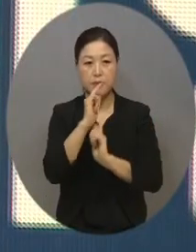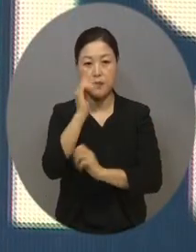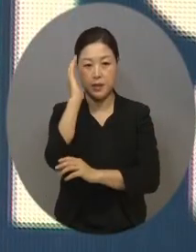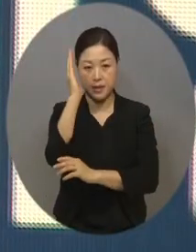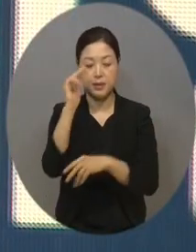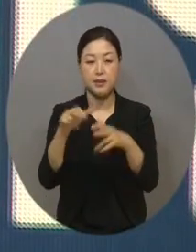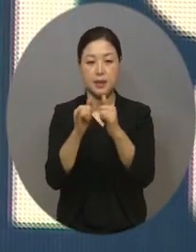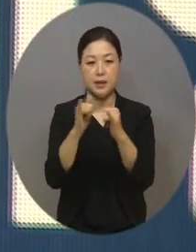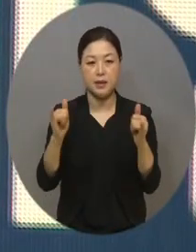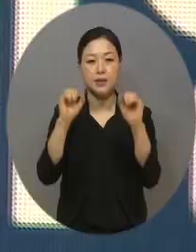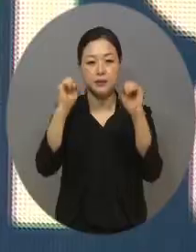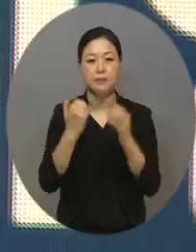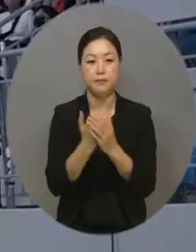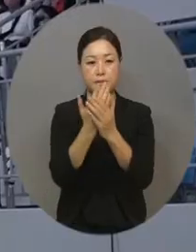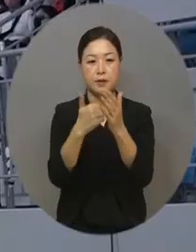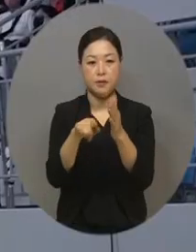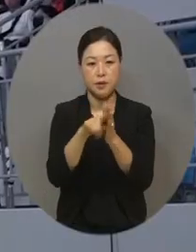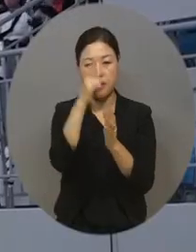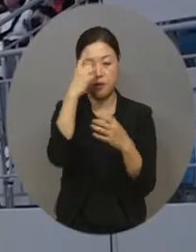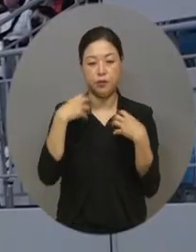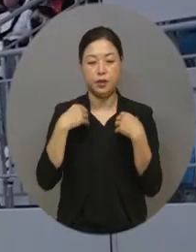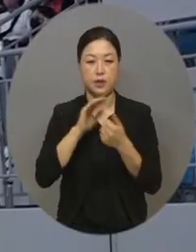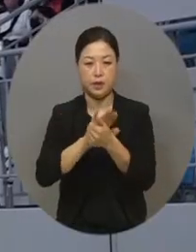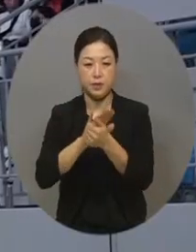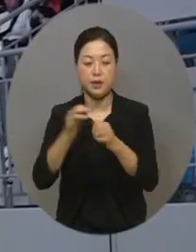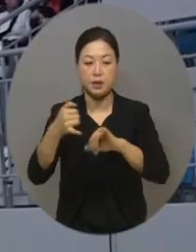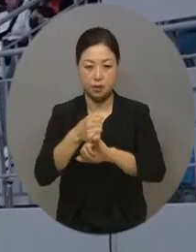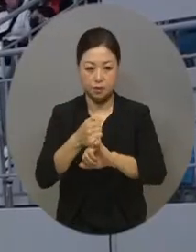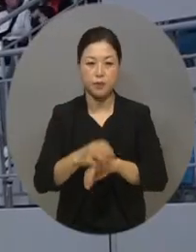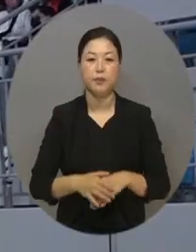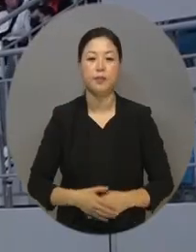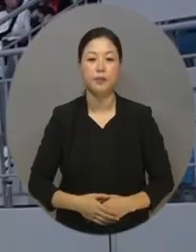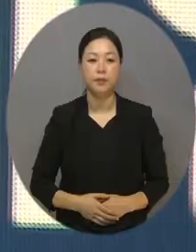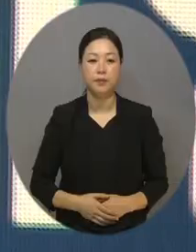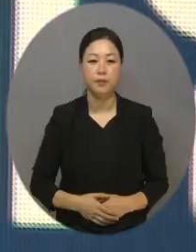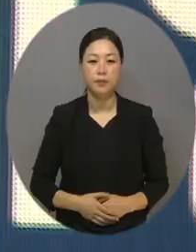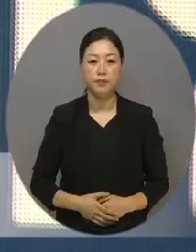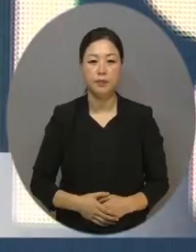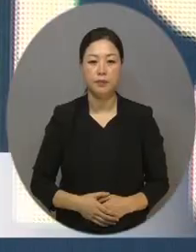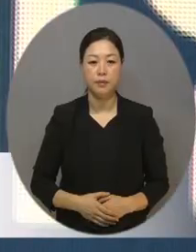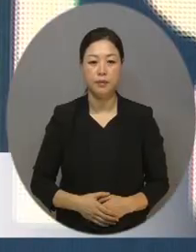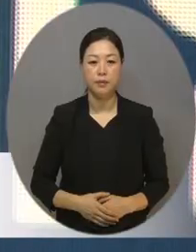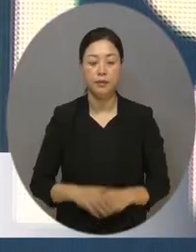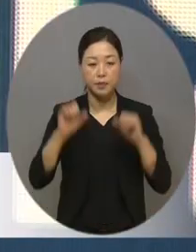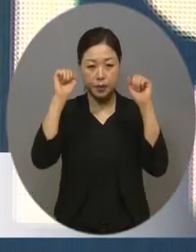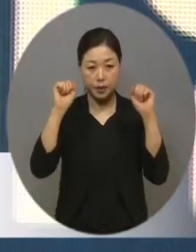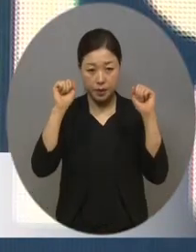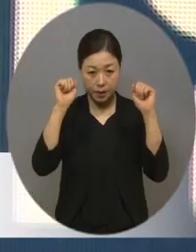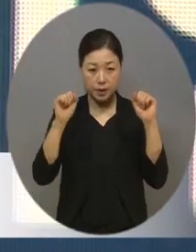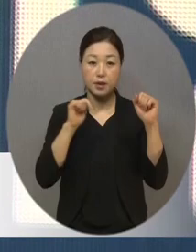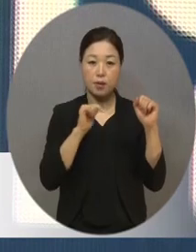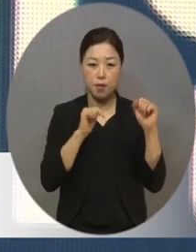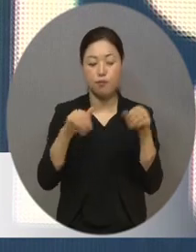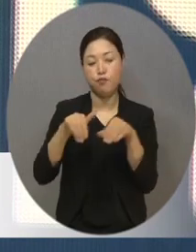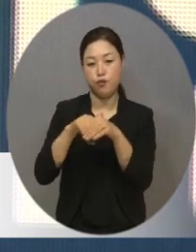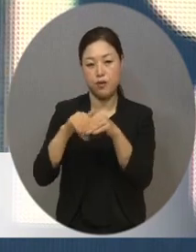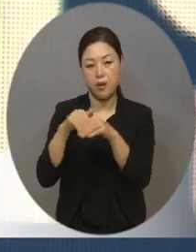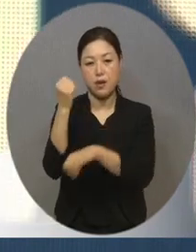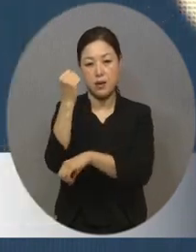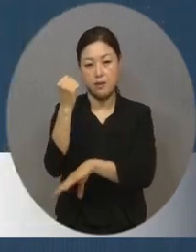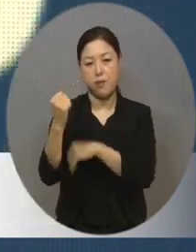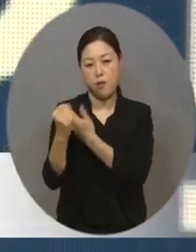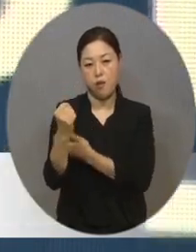장애인 체육 발전을 위한 정부 차원의 지원을 약속하기도 했습니다. 스포츠는 문화적